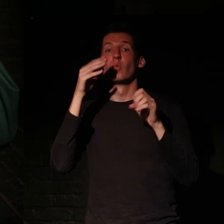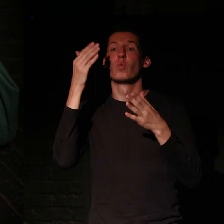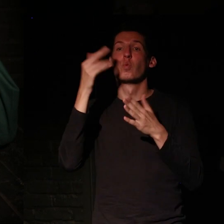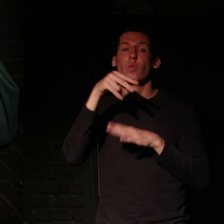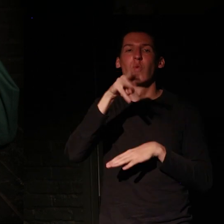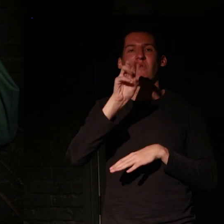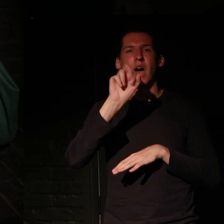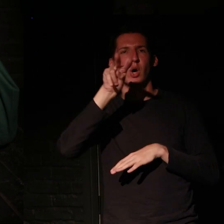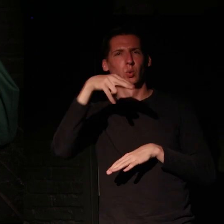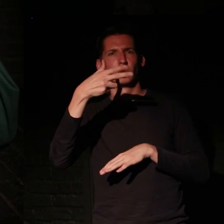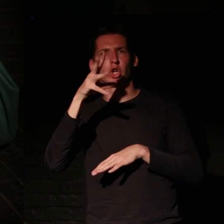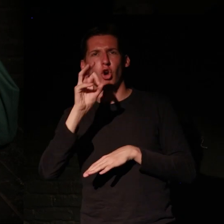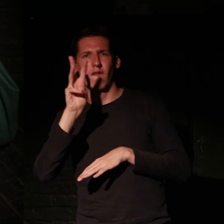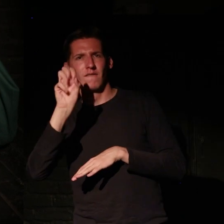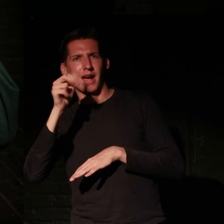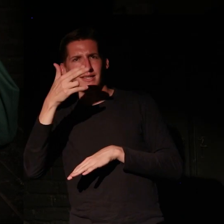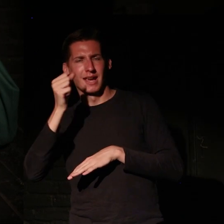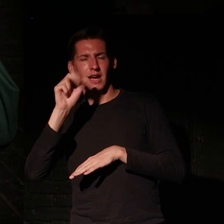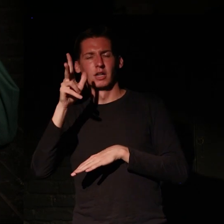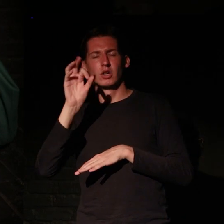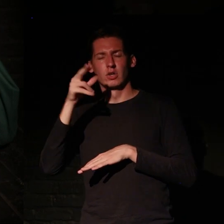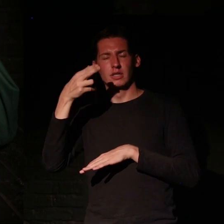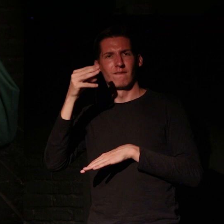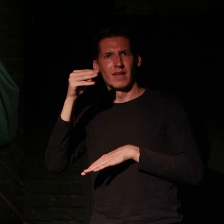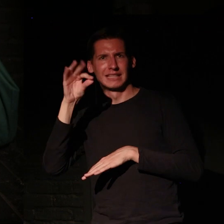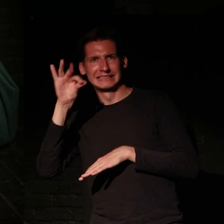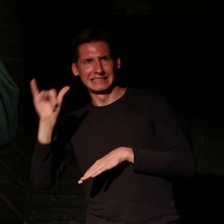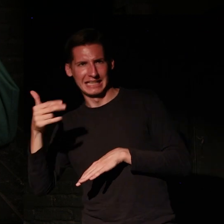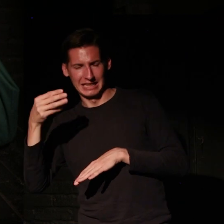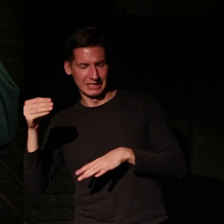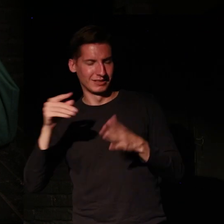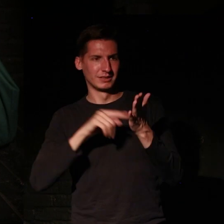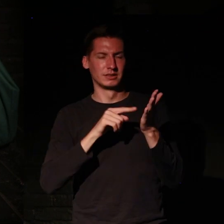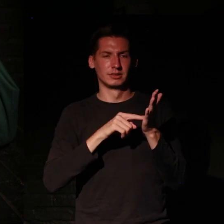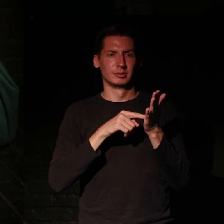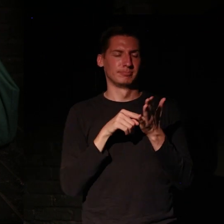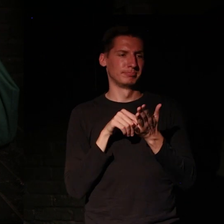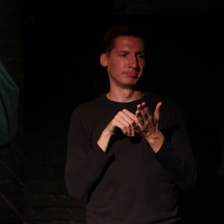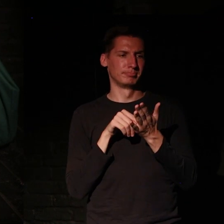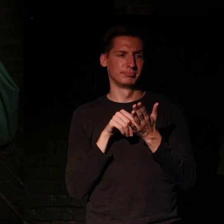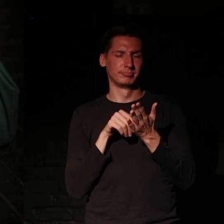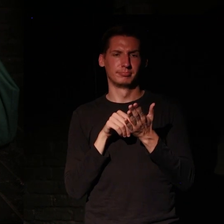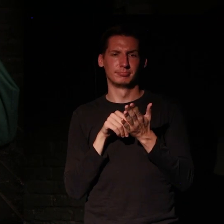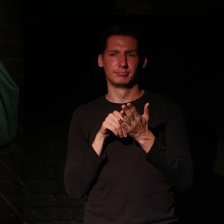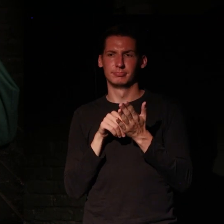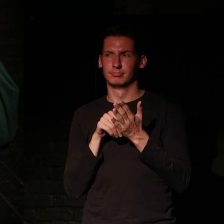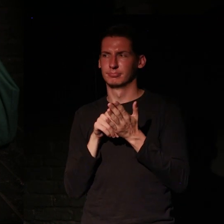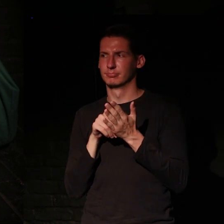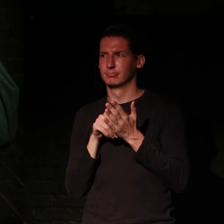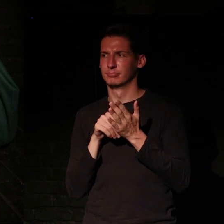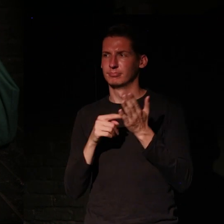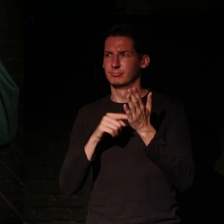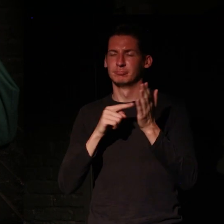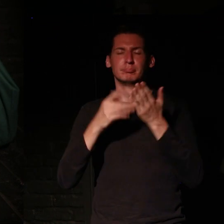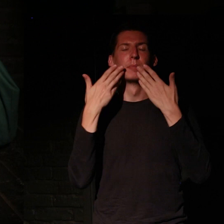też no niebagatelną rolę odgrywają. Są też bardzo, bardzo